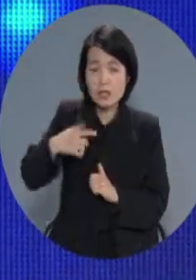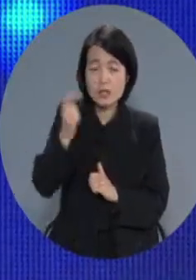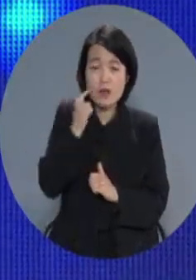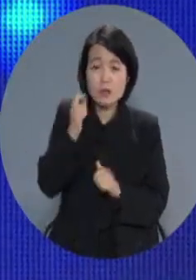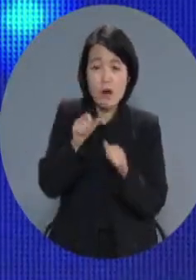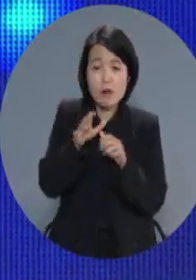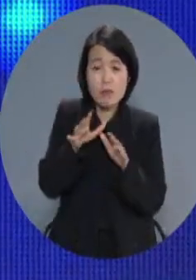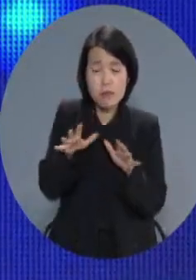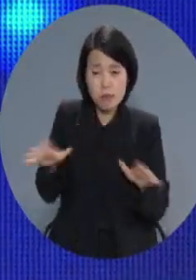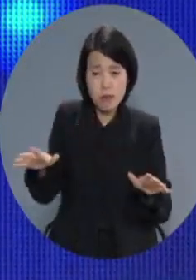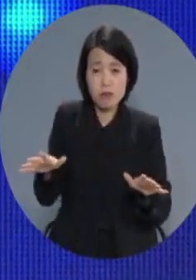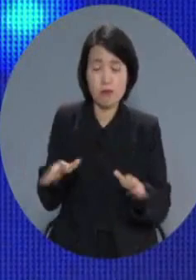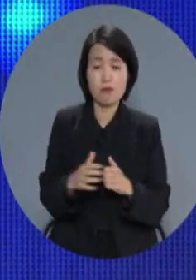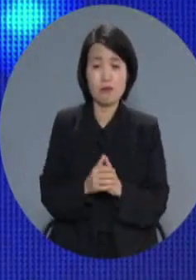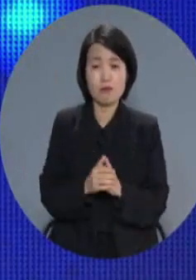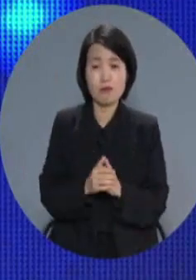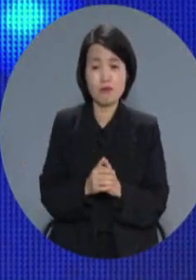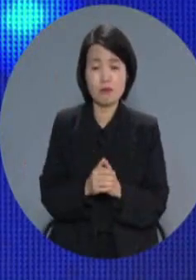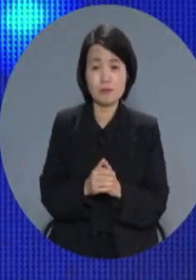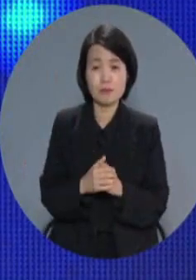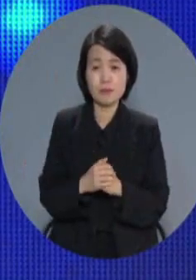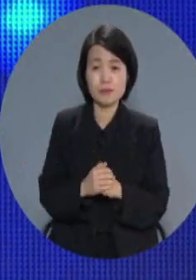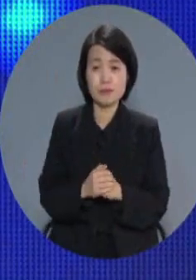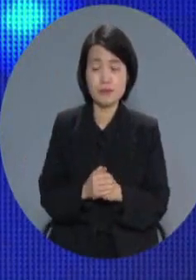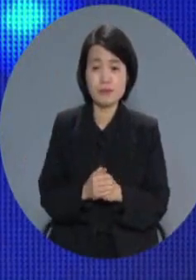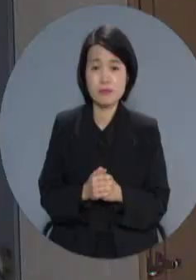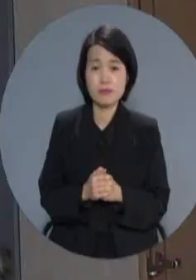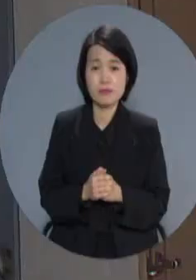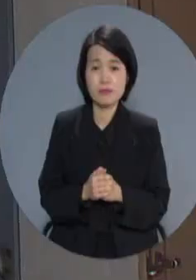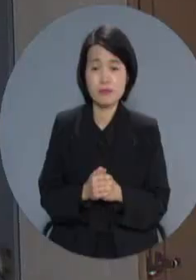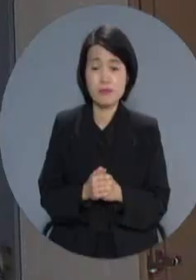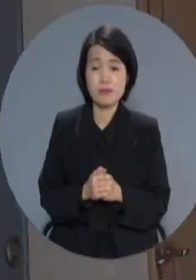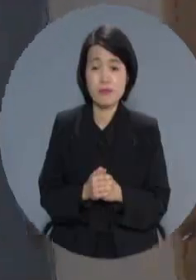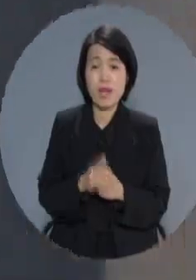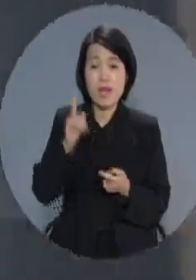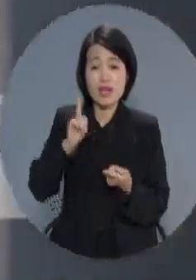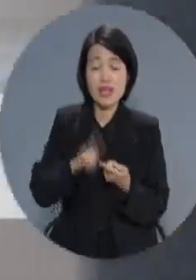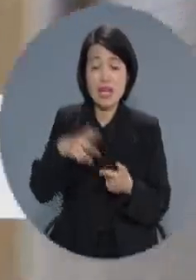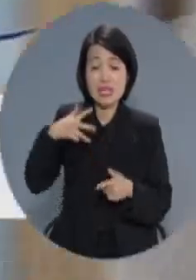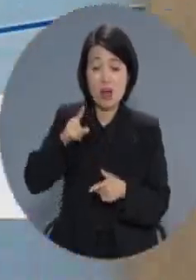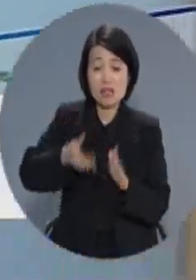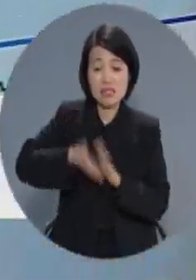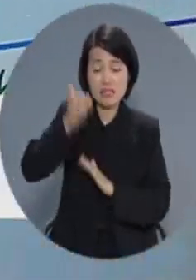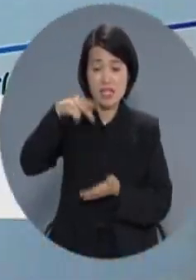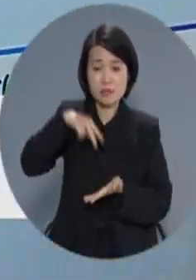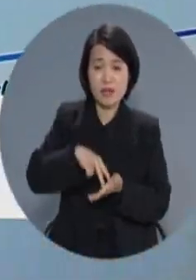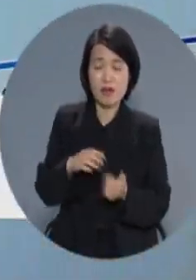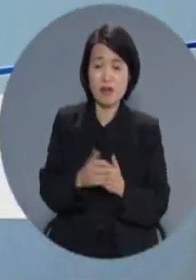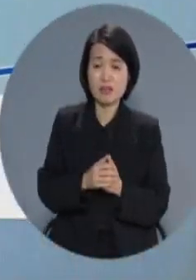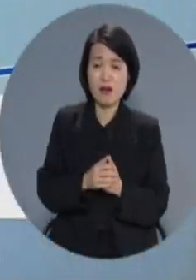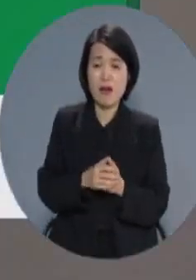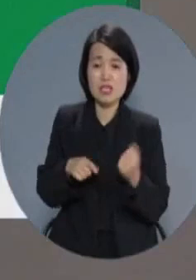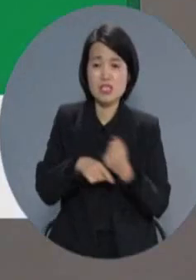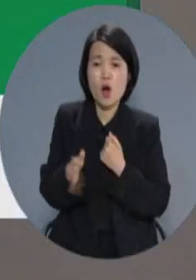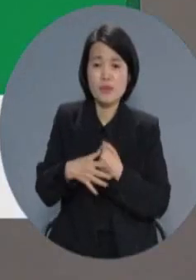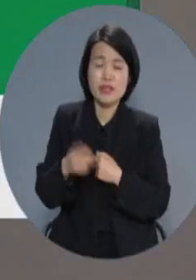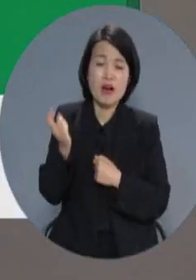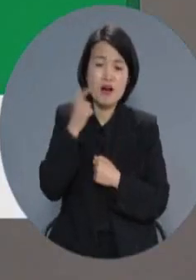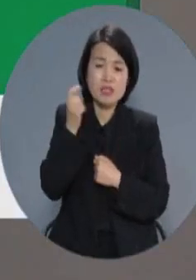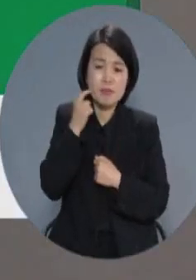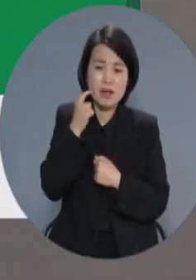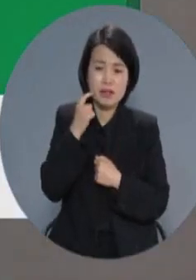사실까지 지역 내 급속히 확산하기도 했습니다. 이에 대해 정시장 측에서는 전혀 근거 없는 루머일